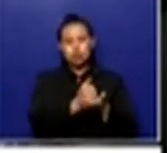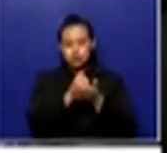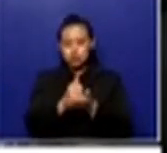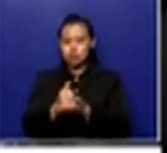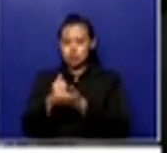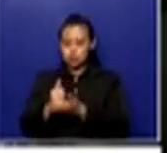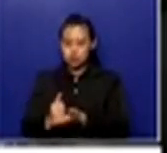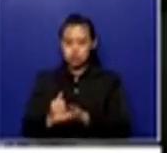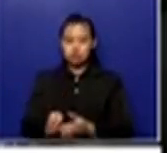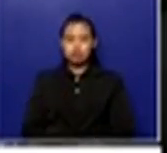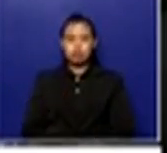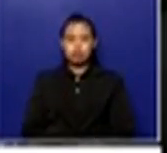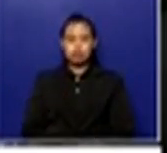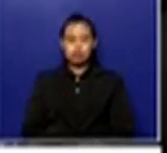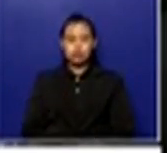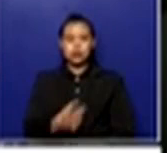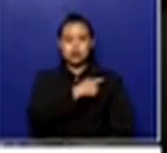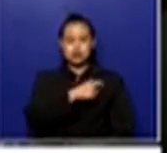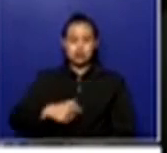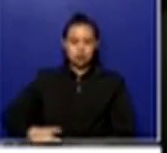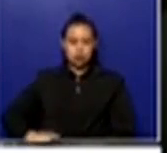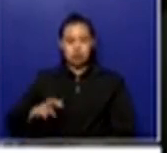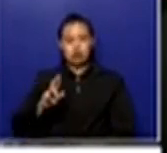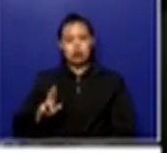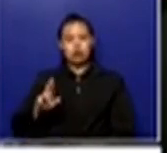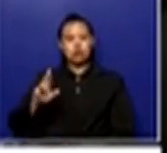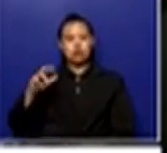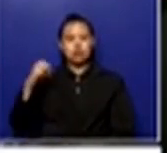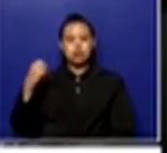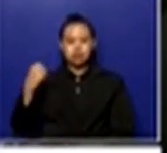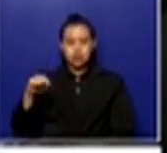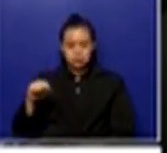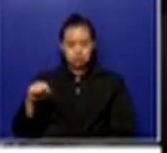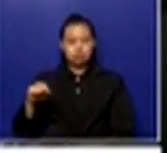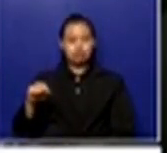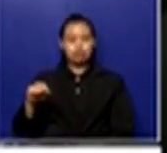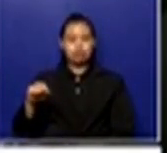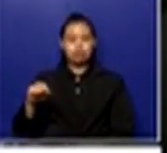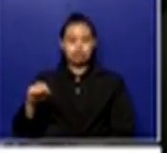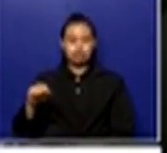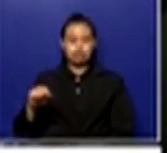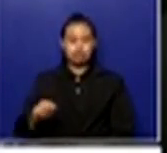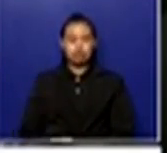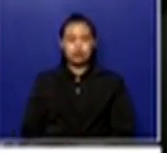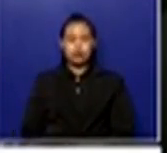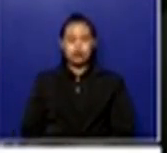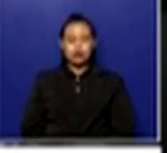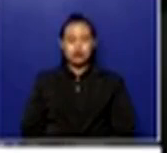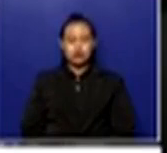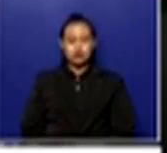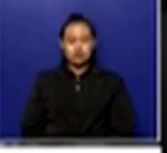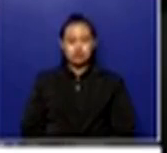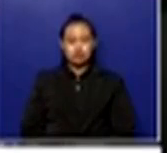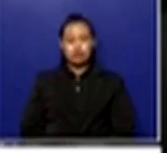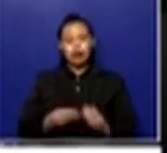รัชสมัยรัชกาลปัจจุบันคือพระบาทสมเด็จพระวชิรเกล้าอยู่เจ้าอยู่หัวท่านก็ทรงมีพระเมตตา